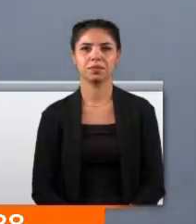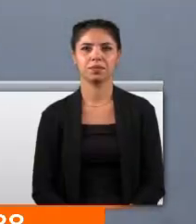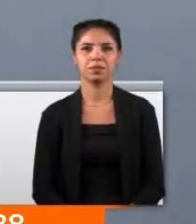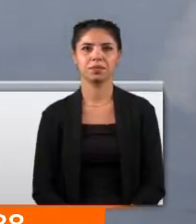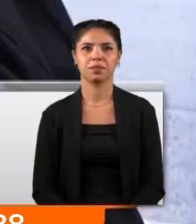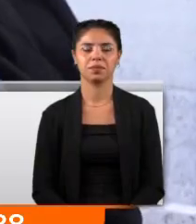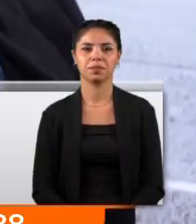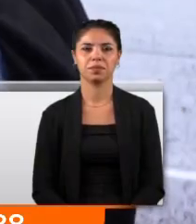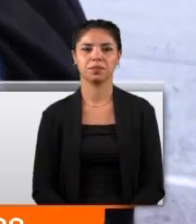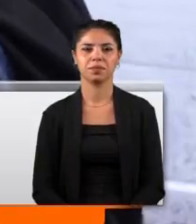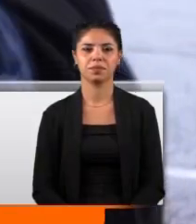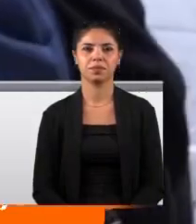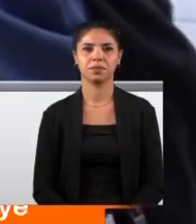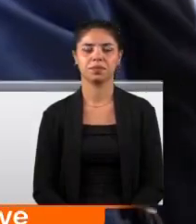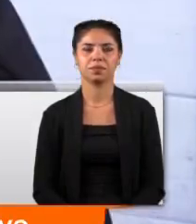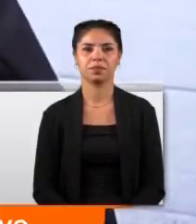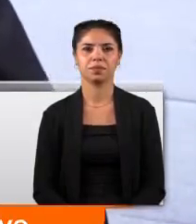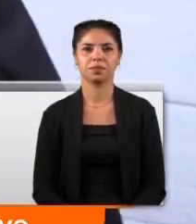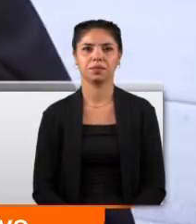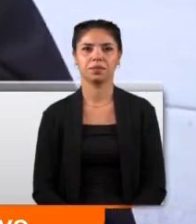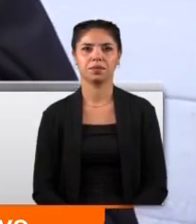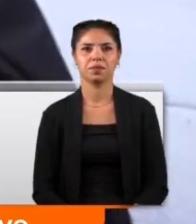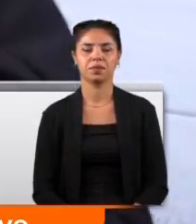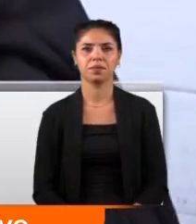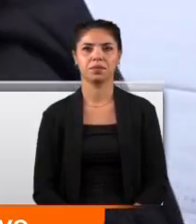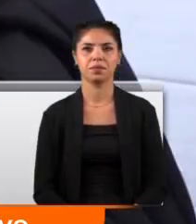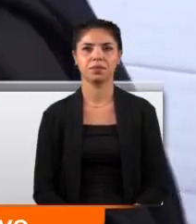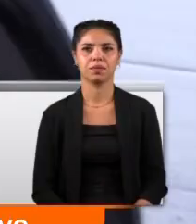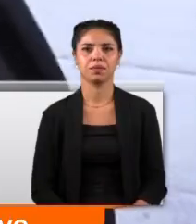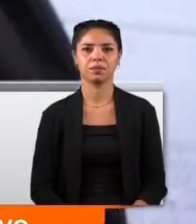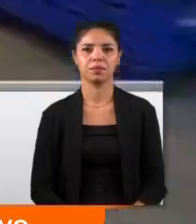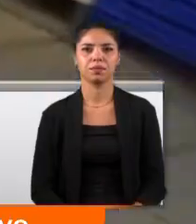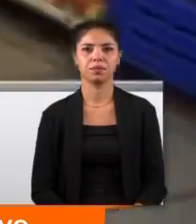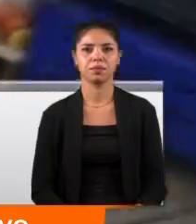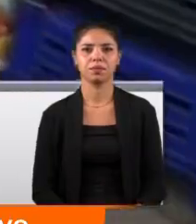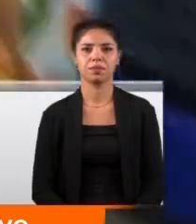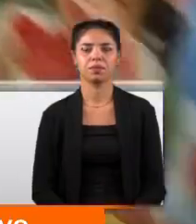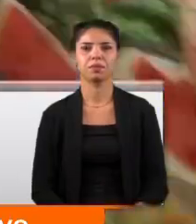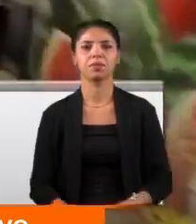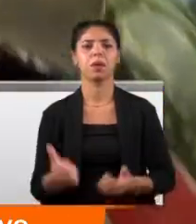ayrılmıyor Biz birimizi çok seviyoruz bir tanedir